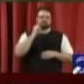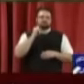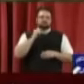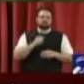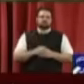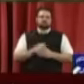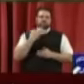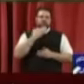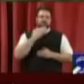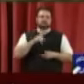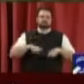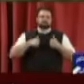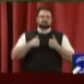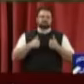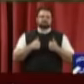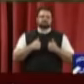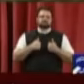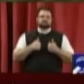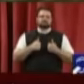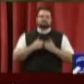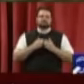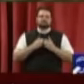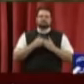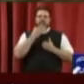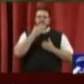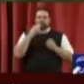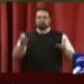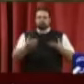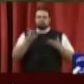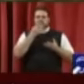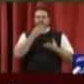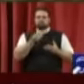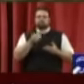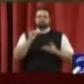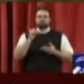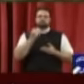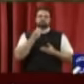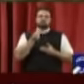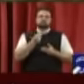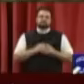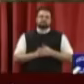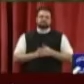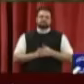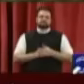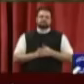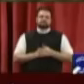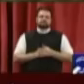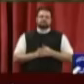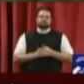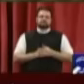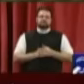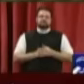merit să trăiesc ușor, frumos și bine. De ce la unii îi merge mai ușor? Pentru că ei așa au născut într-o familie, apă, că tu ești